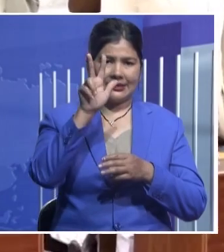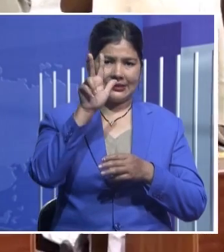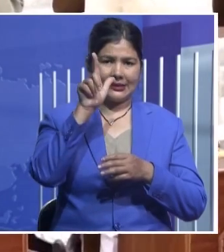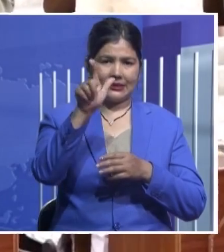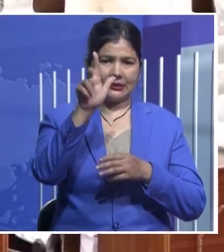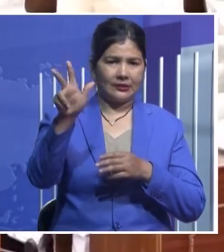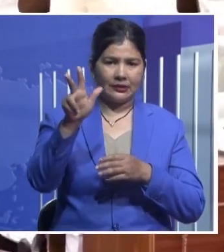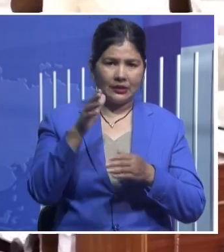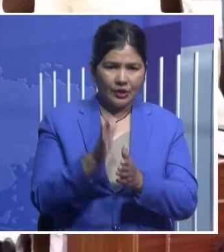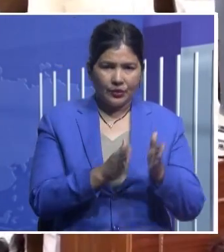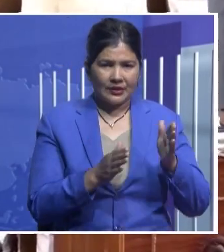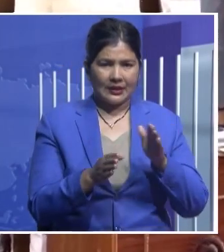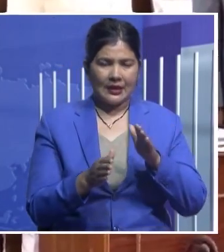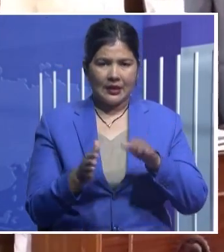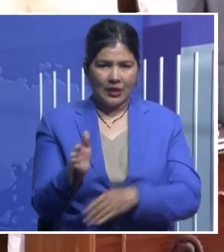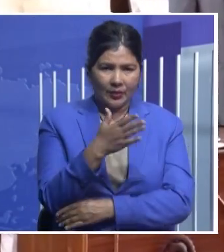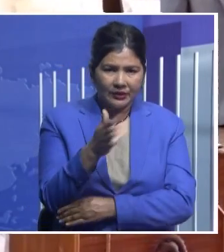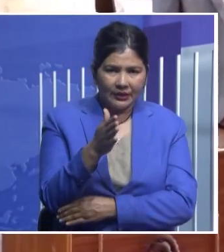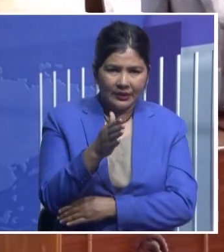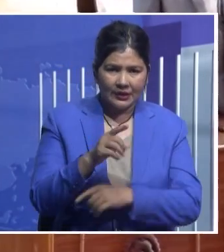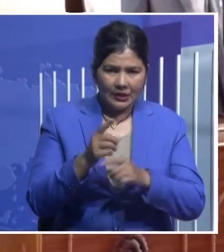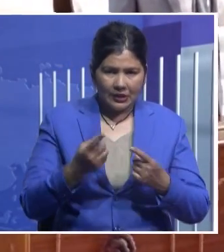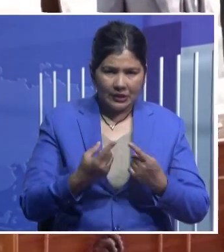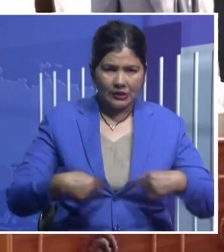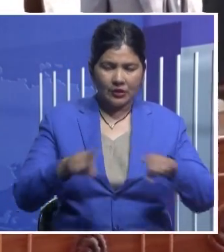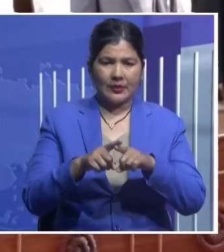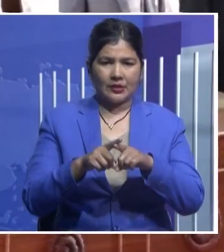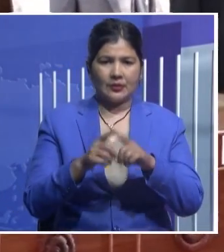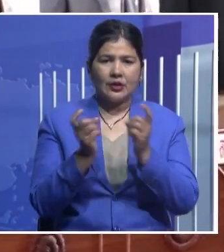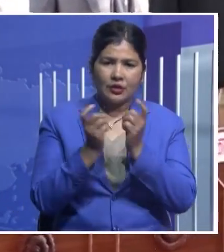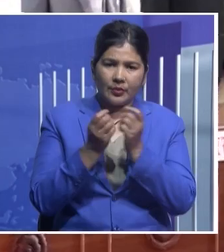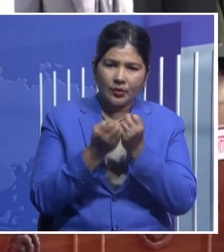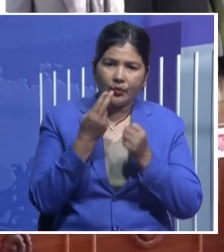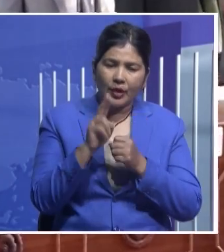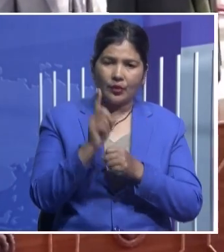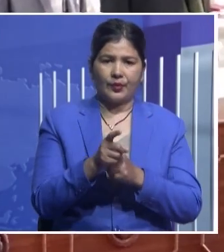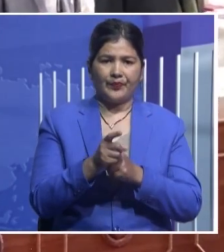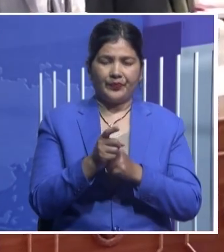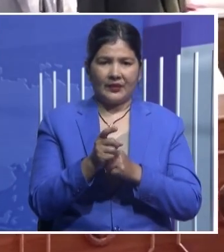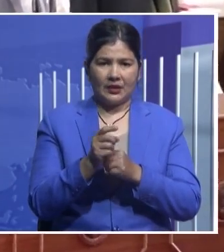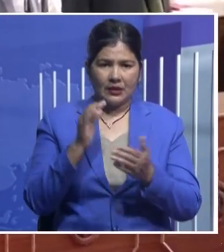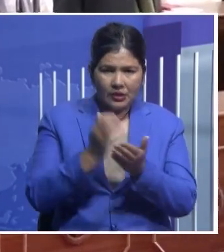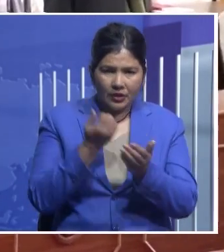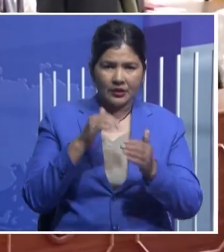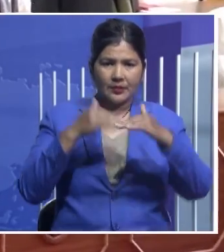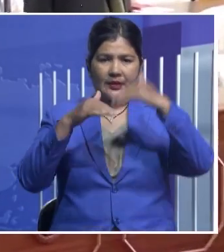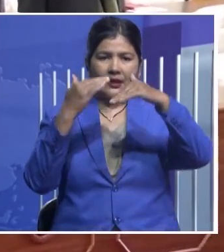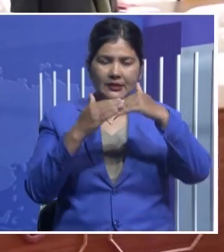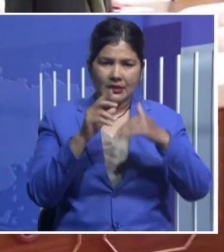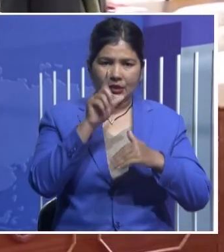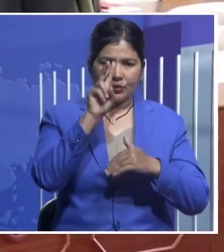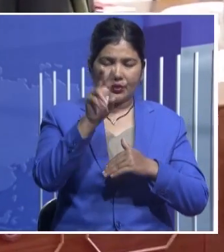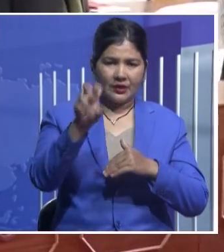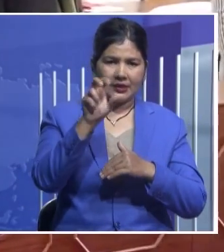तथा योजना मन्त्री बिन्दमान विष्टले सभा समक्ष टेबल गर्नुभएको हो। यस्तै सिन्जा सभ्यता संरक्षण तथा विकास विधेयक